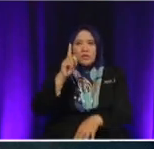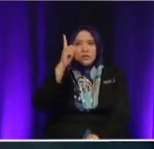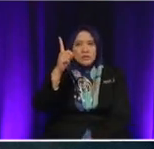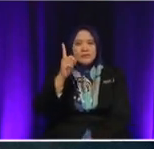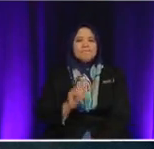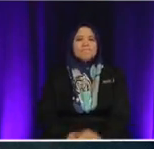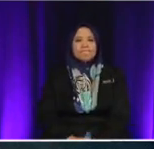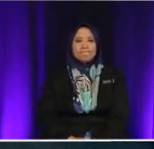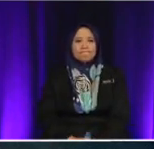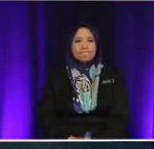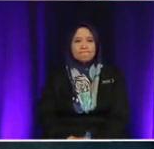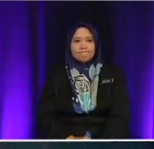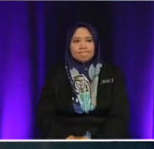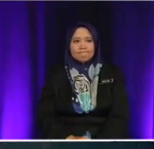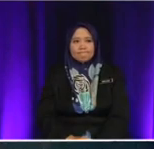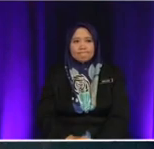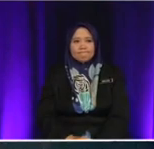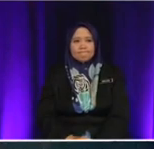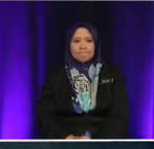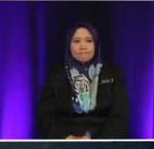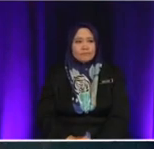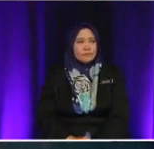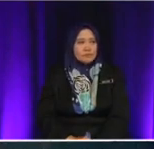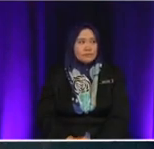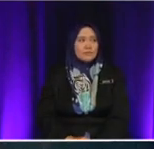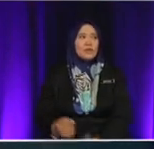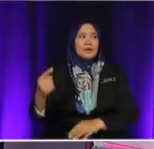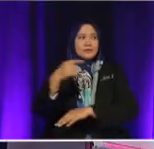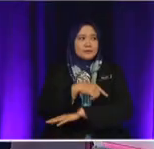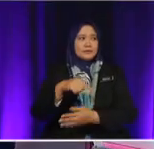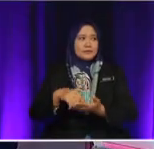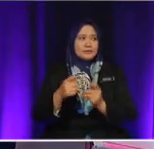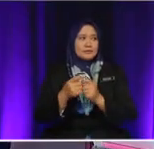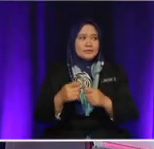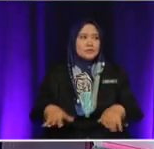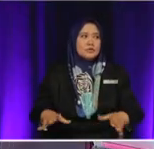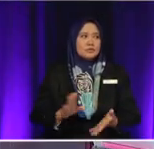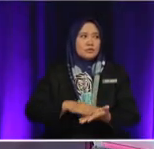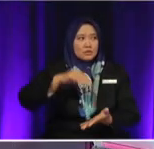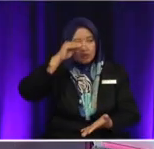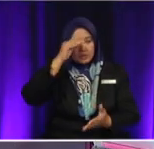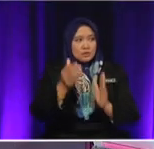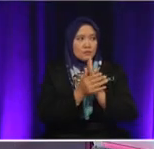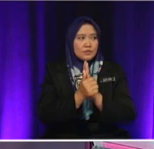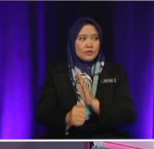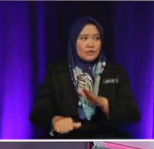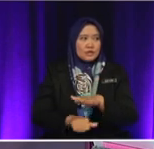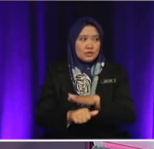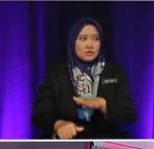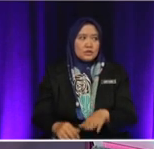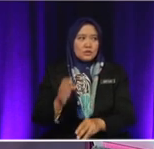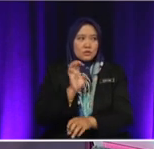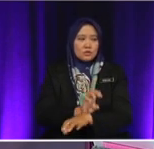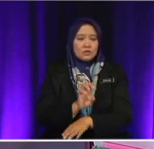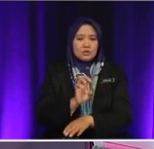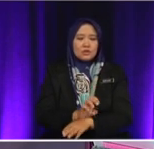tentang topik kita hari ini, pengajian keusahawanan. Silakan, cikgu. Okey, hari ini kita telah belajar tentang kemahiran asas keusahawanan individu di mana ada